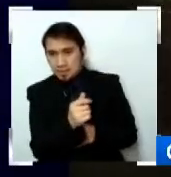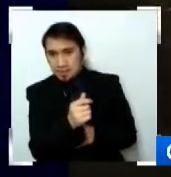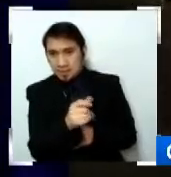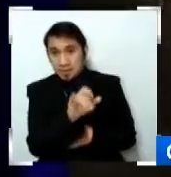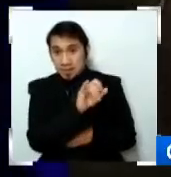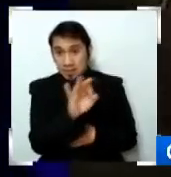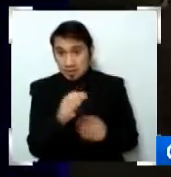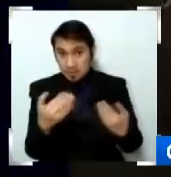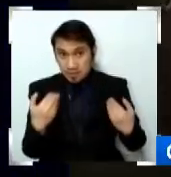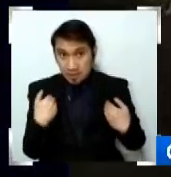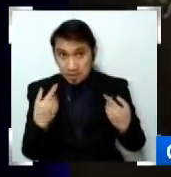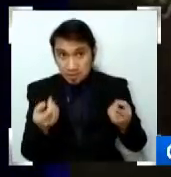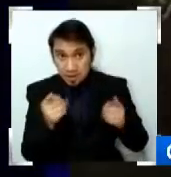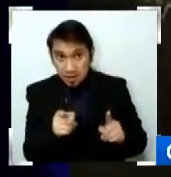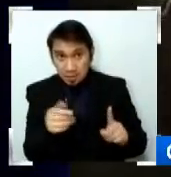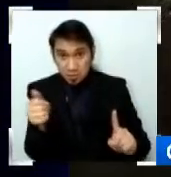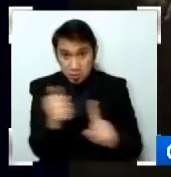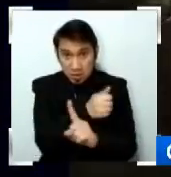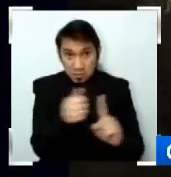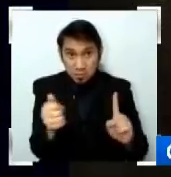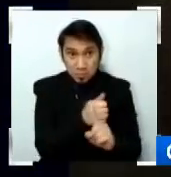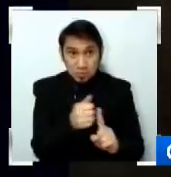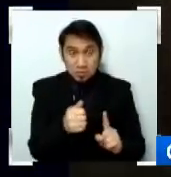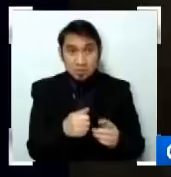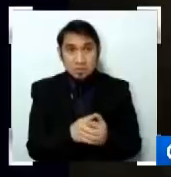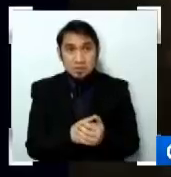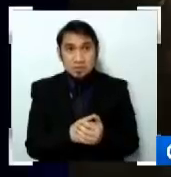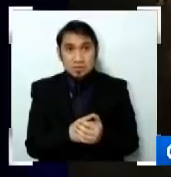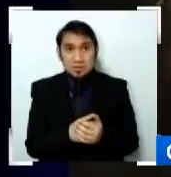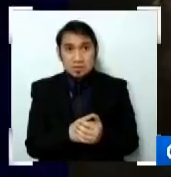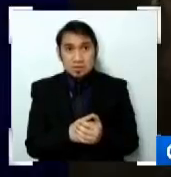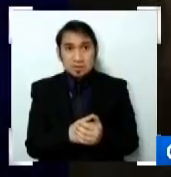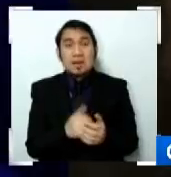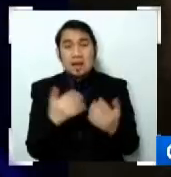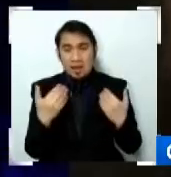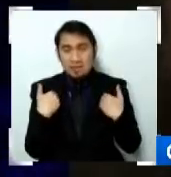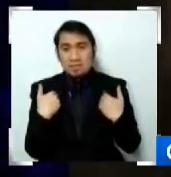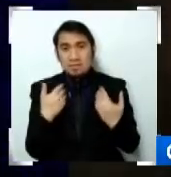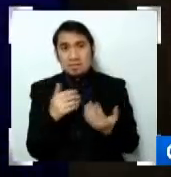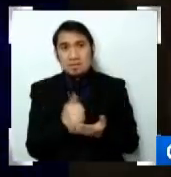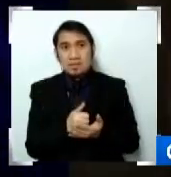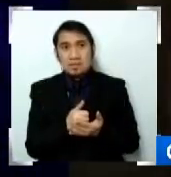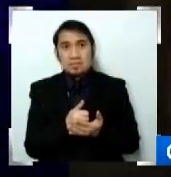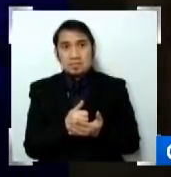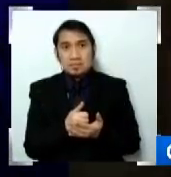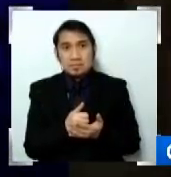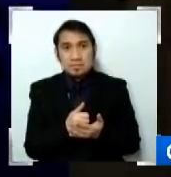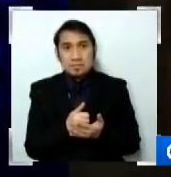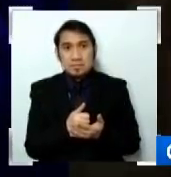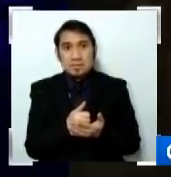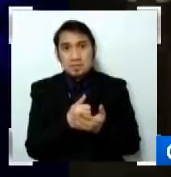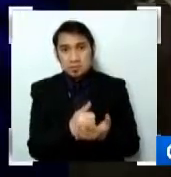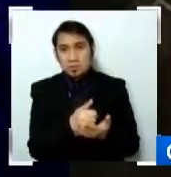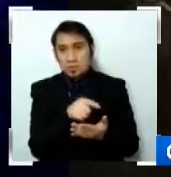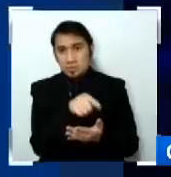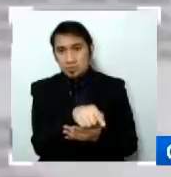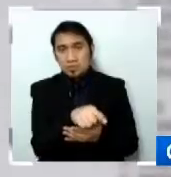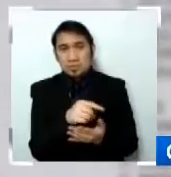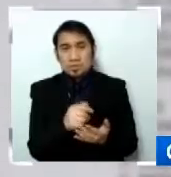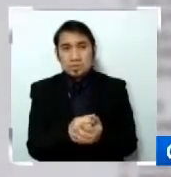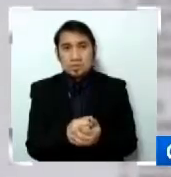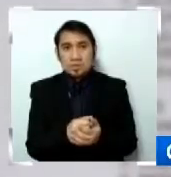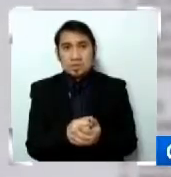na binubugbog nila, kahit pa paano makatulong po ako doon sa ganong sitwasyon. Mayroon akong